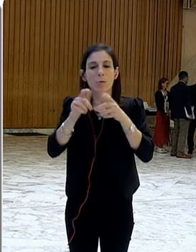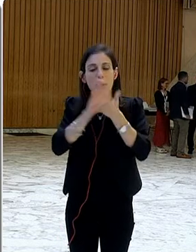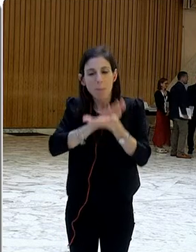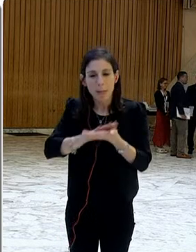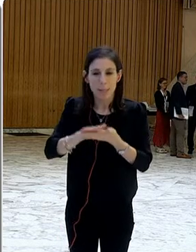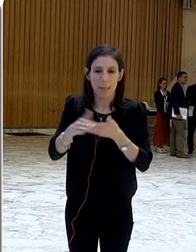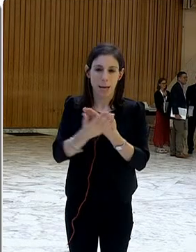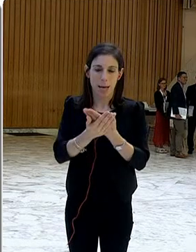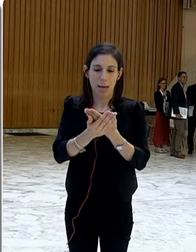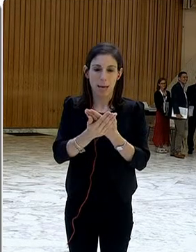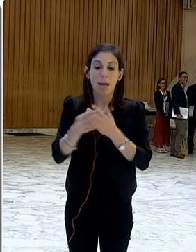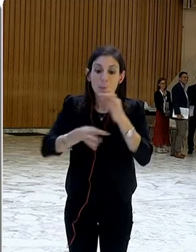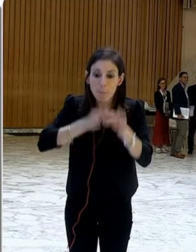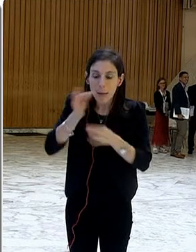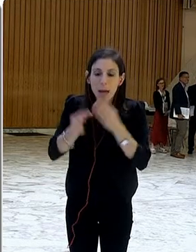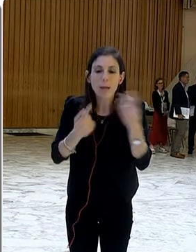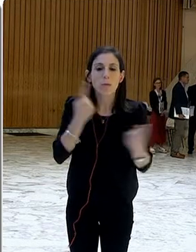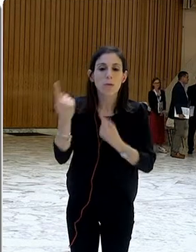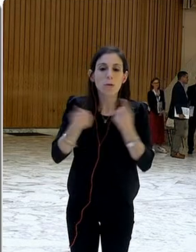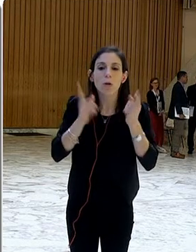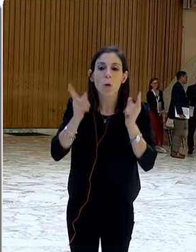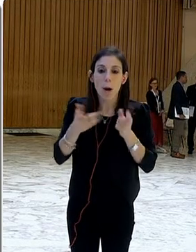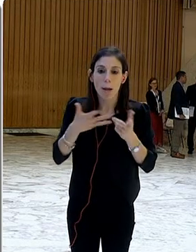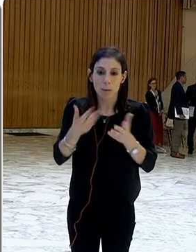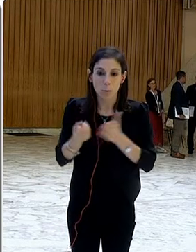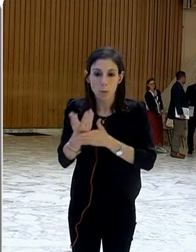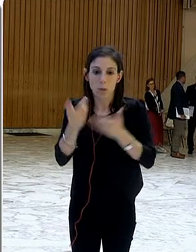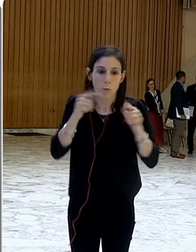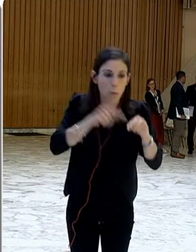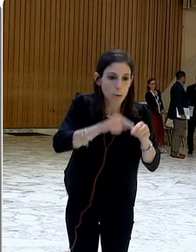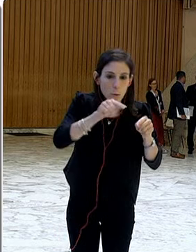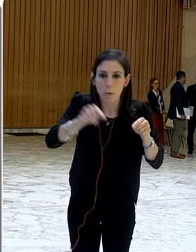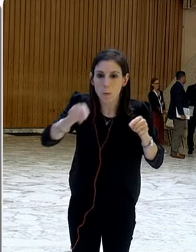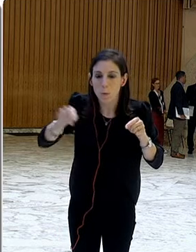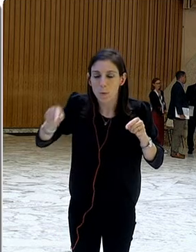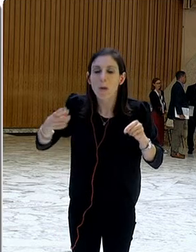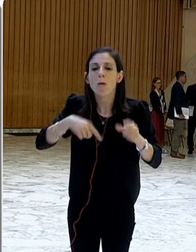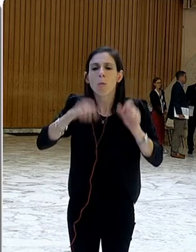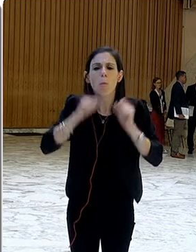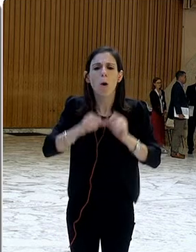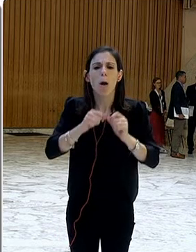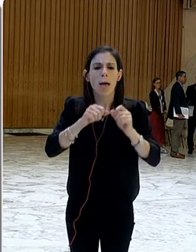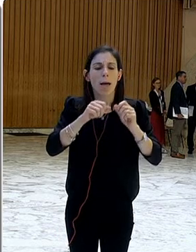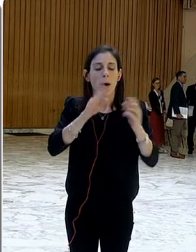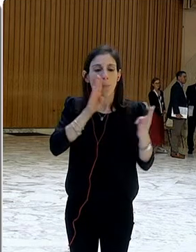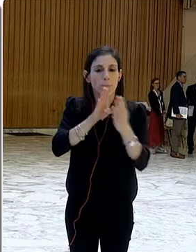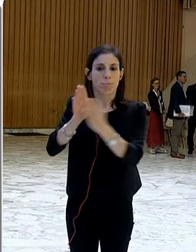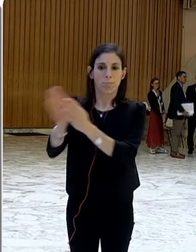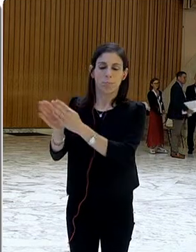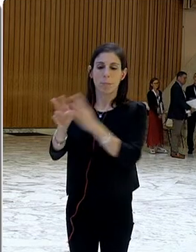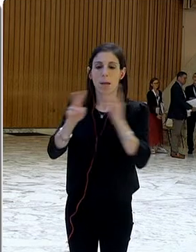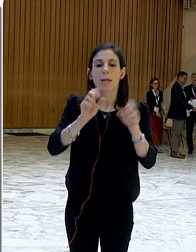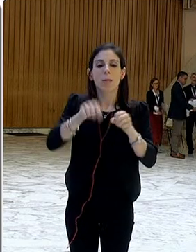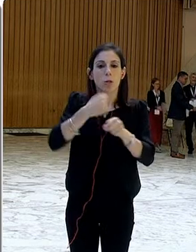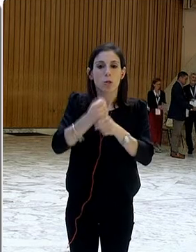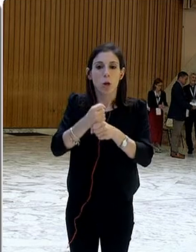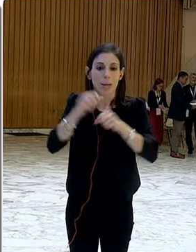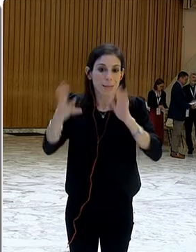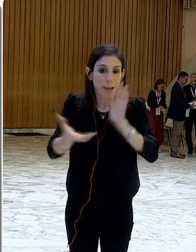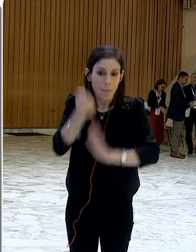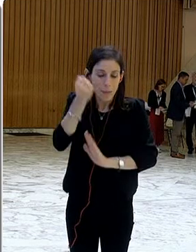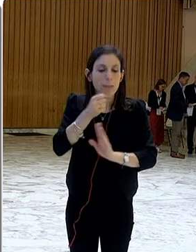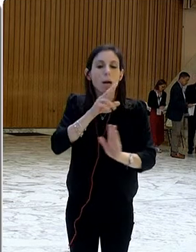produit et ainsi aborder simplement l'histoire du salut. Nos enfants ont donc pu découvrir les